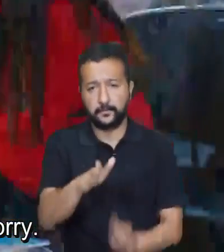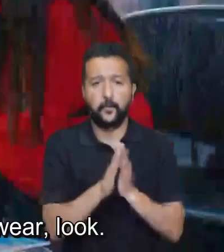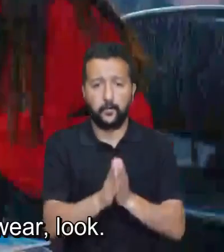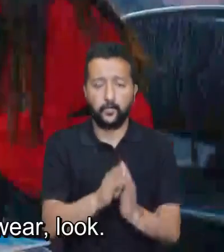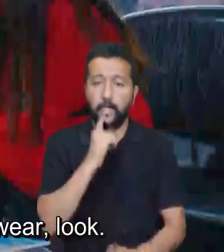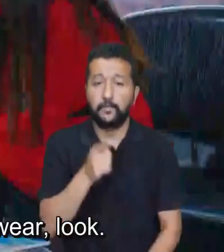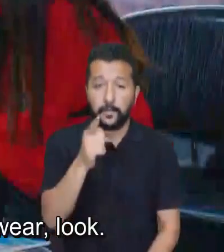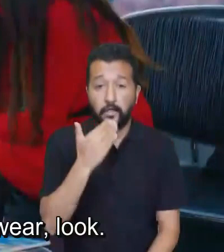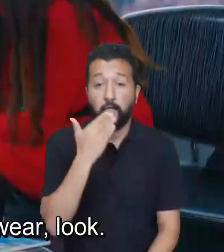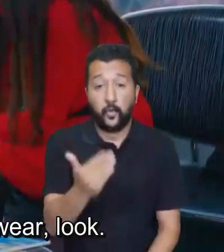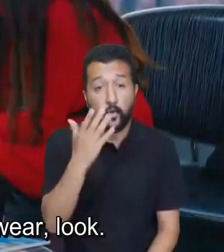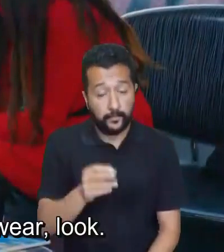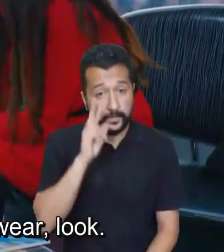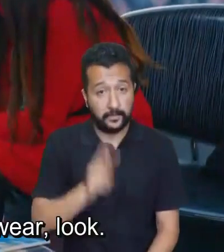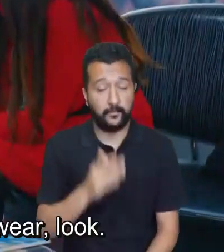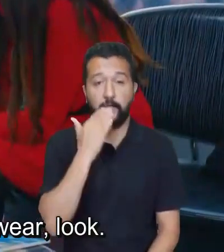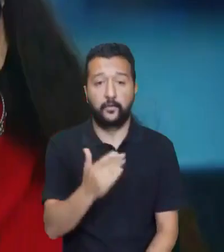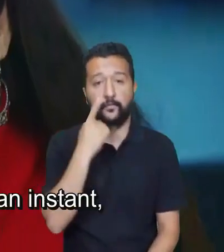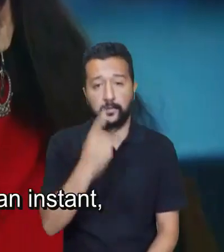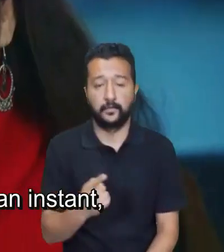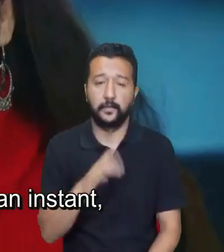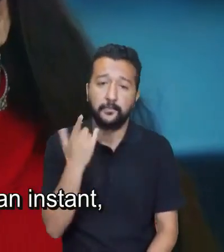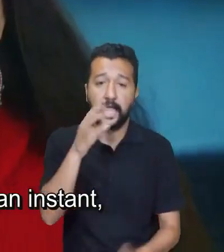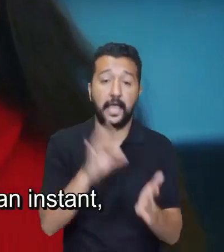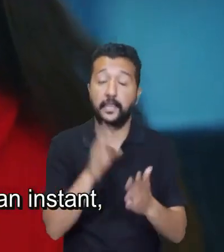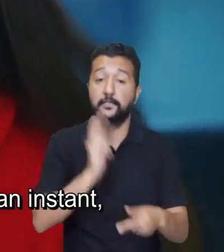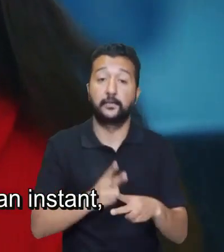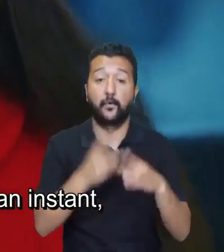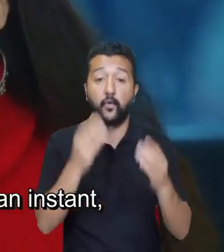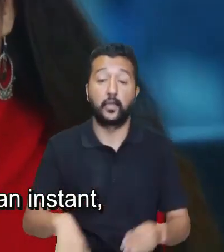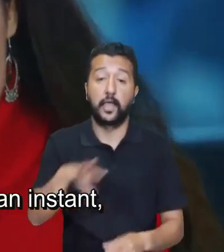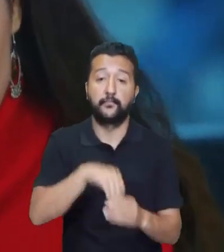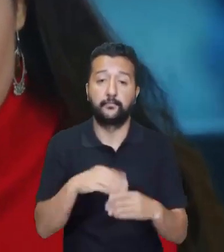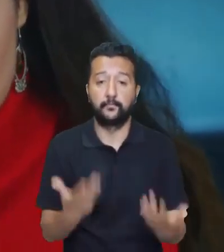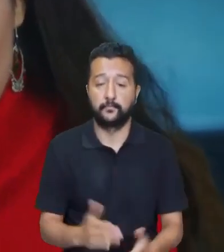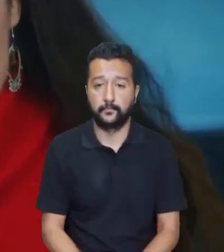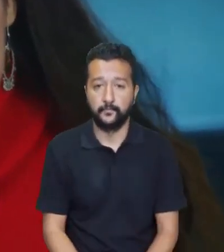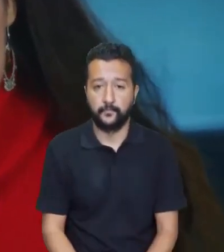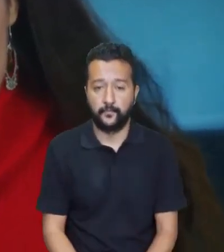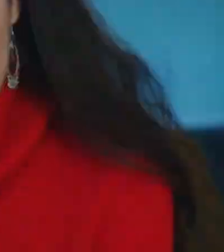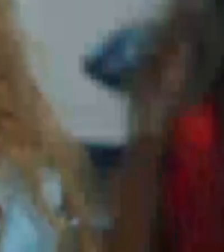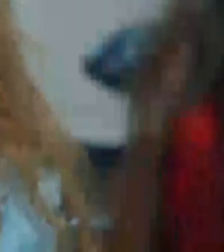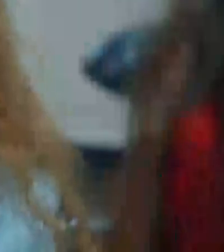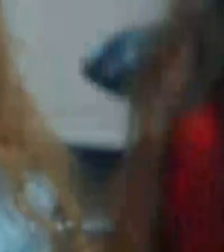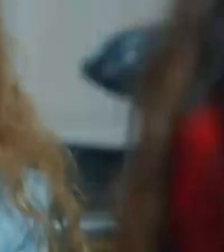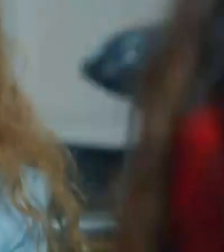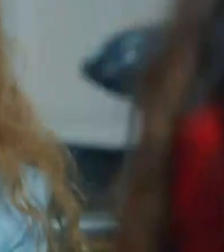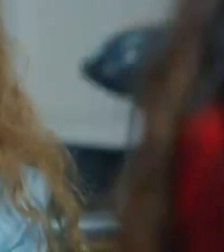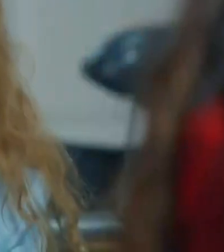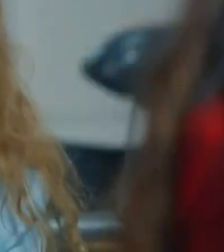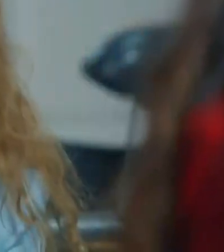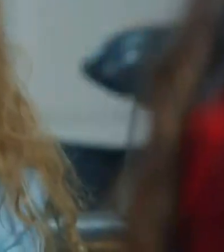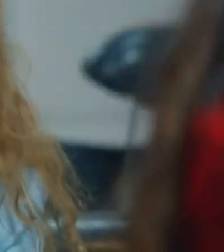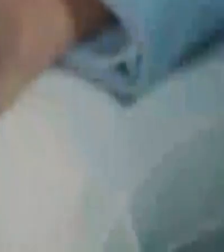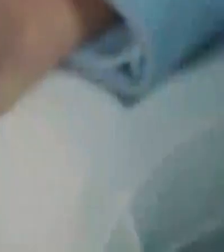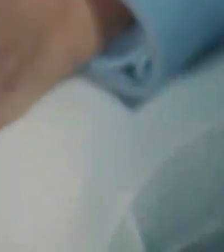özür dilerim. Ama sana söyleyecektik yemin ediyorum bak. Ama bir anda gelişti işte her şey Emel. Itır mahcup durgunlaştı.